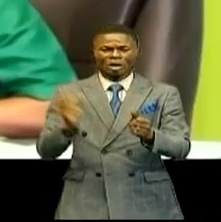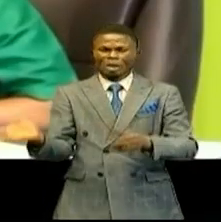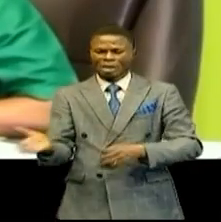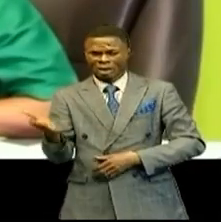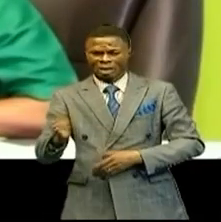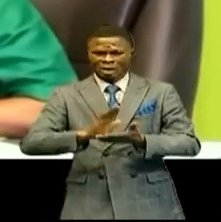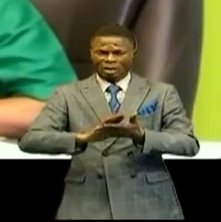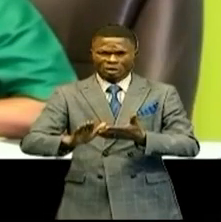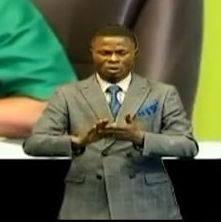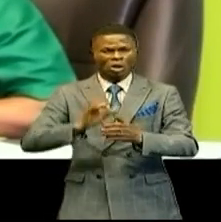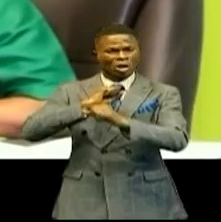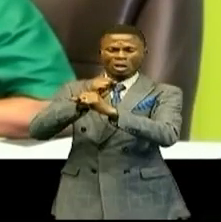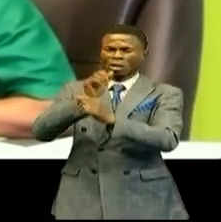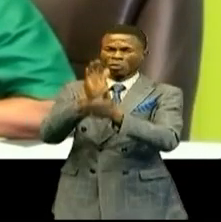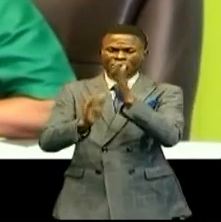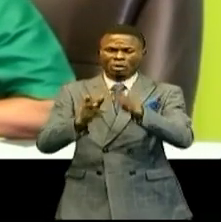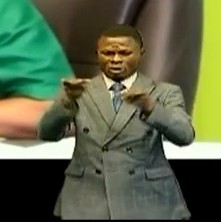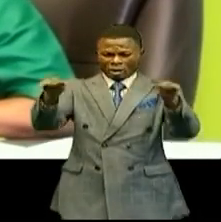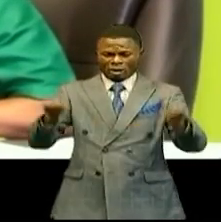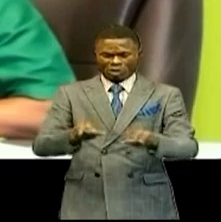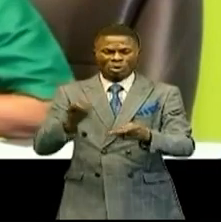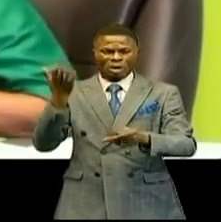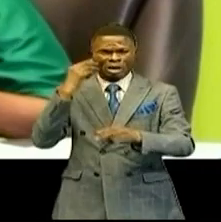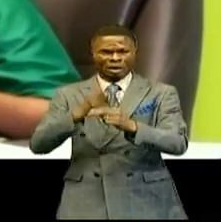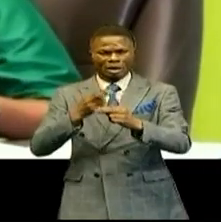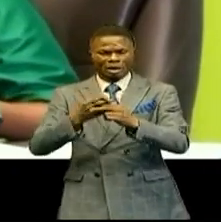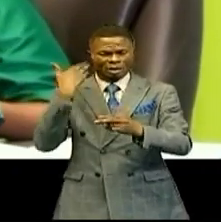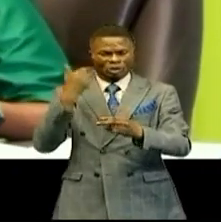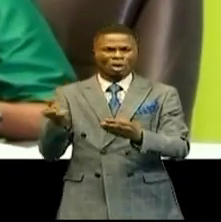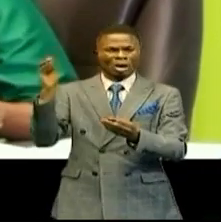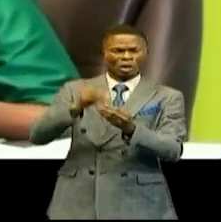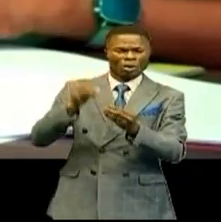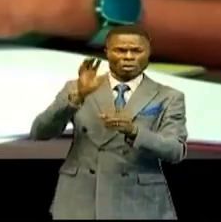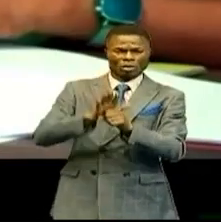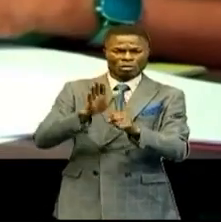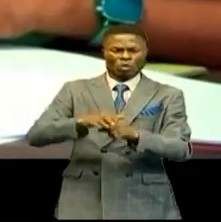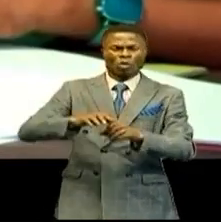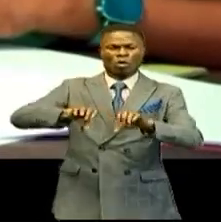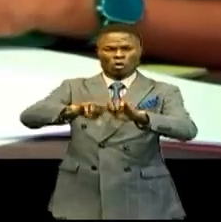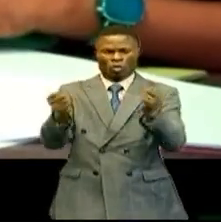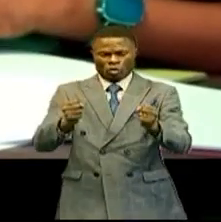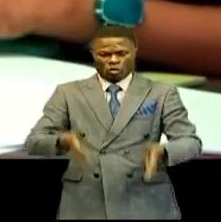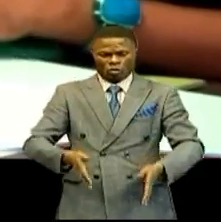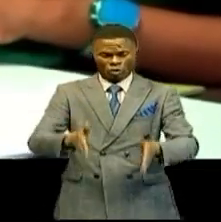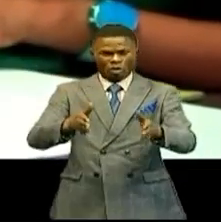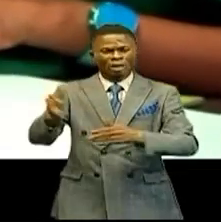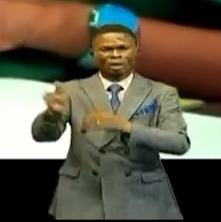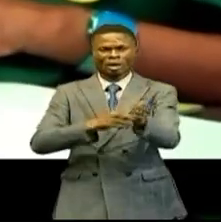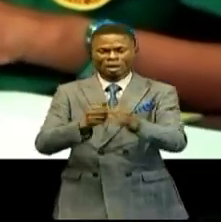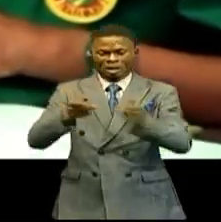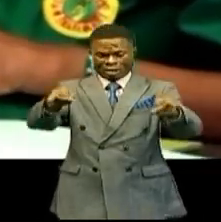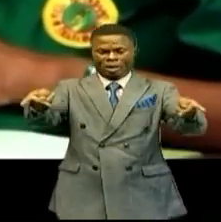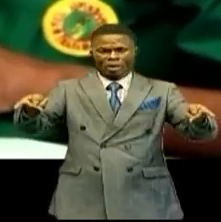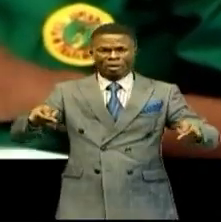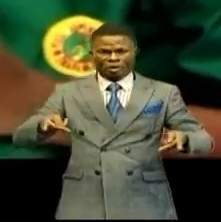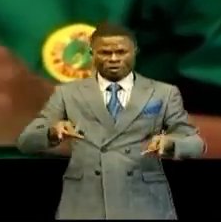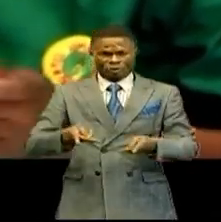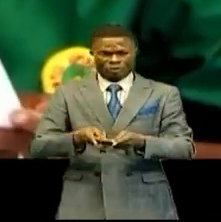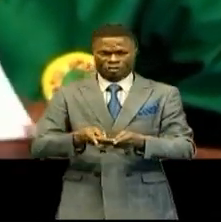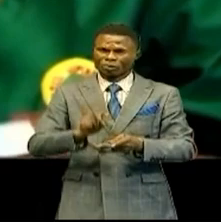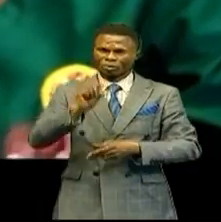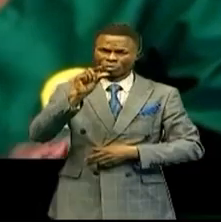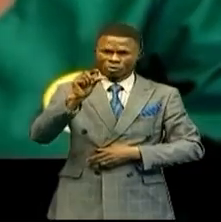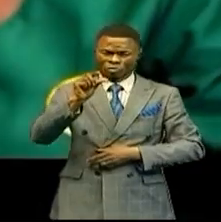la non-protection des zones de captage, l'intensification d'érosion, la détérioration de l'environnement et l'insuffisance